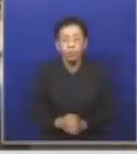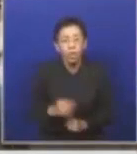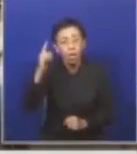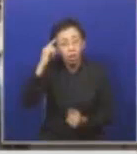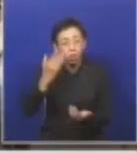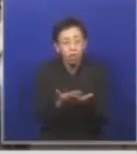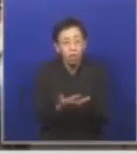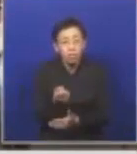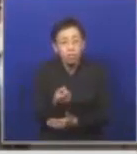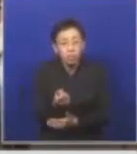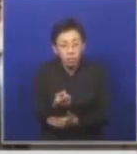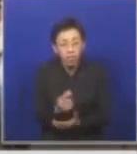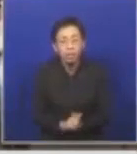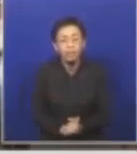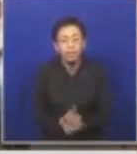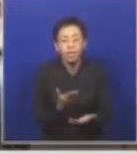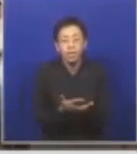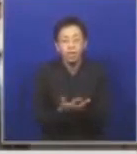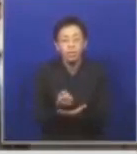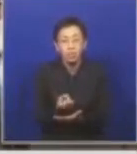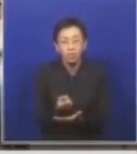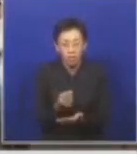ทรูจีคลังท่านผู้ว่าการธนาคารแห่งประเทศไทยน่าจะทราบดีครับว่ากระแสเงินสดหรือCash Flowสุดท้ายไปทางก็จะไปเอื้อประโยชน์